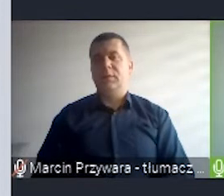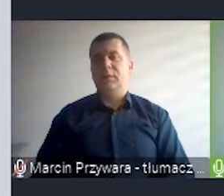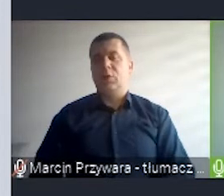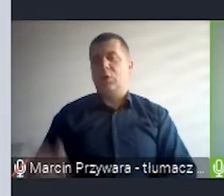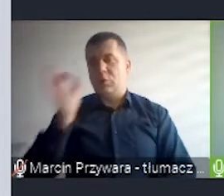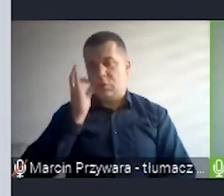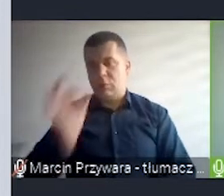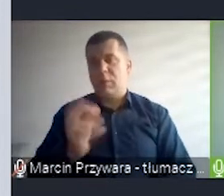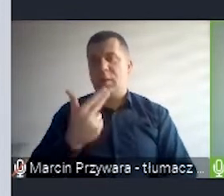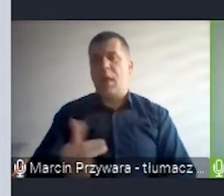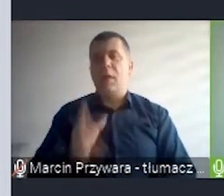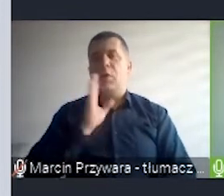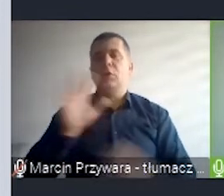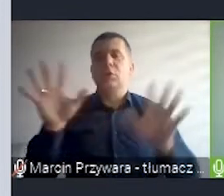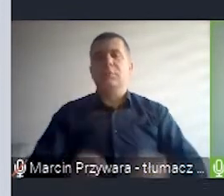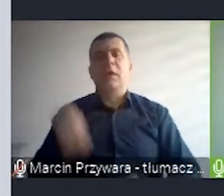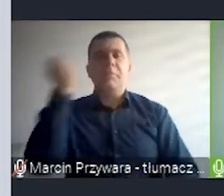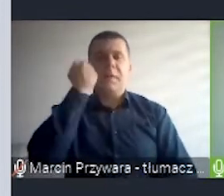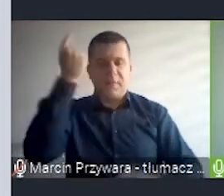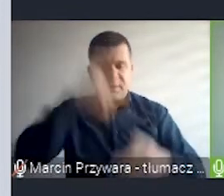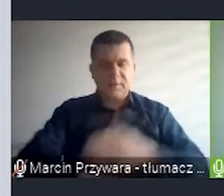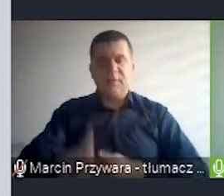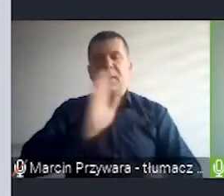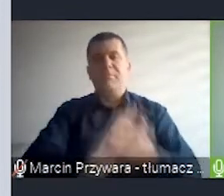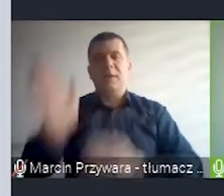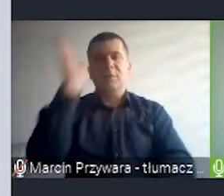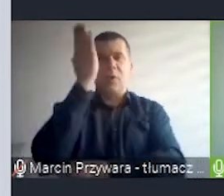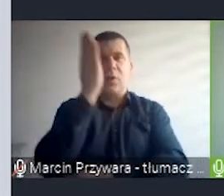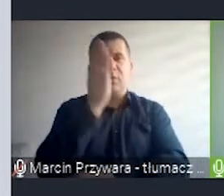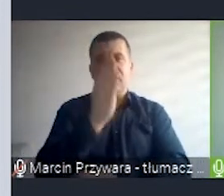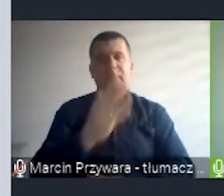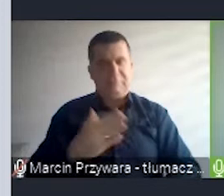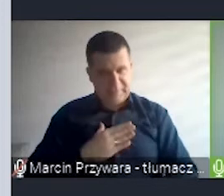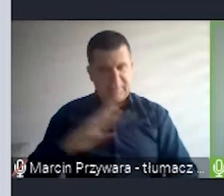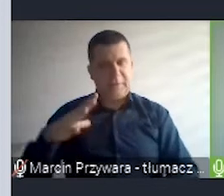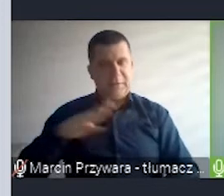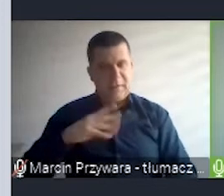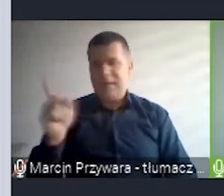dobrze by było nie trzymać kontrolera w piwnicy bez okna, zdarzyło się.